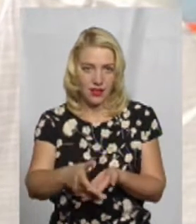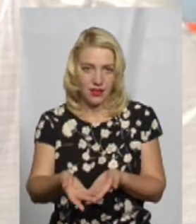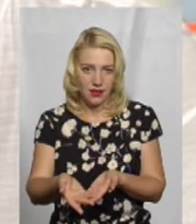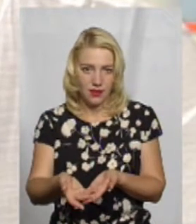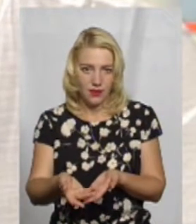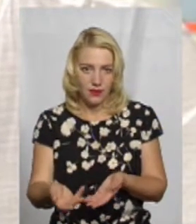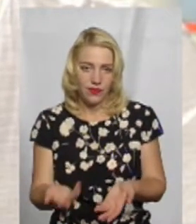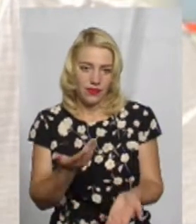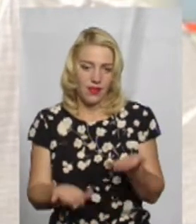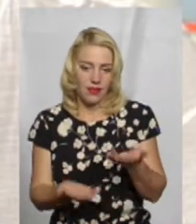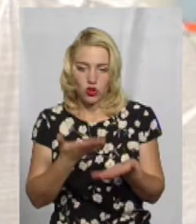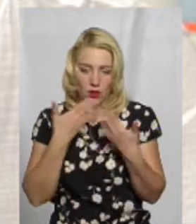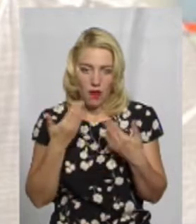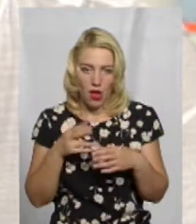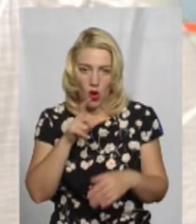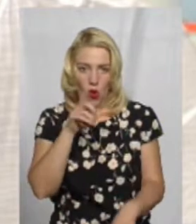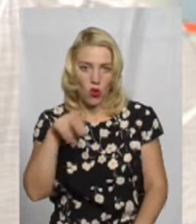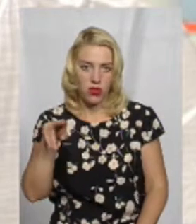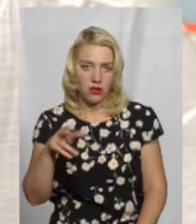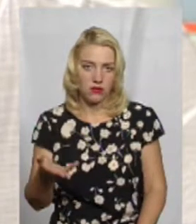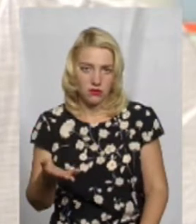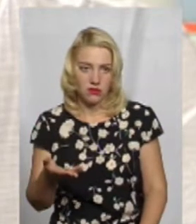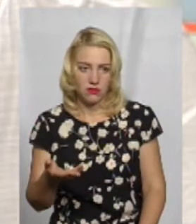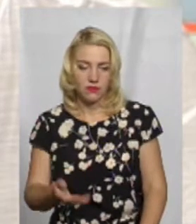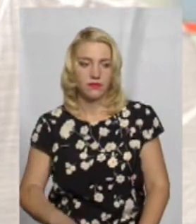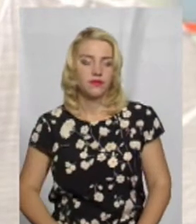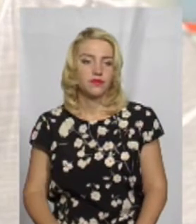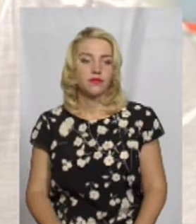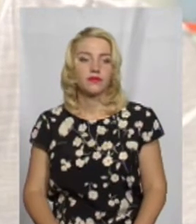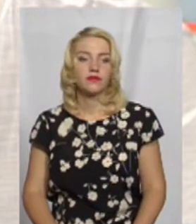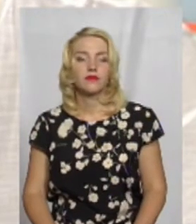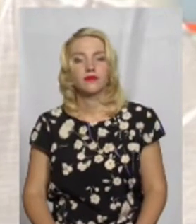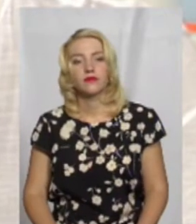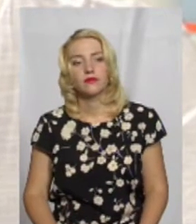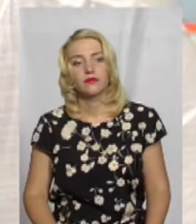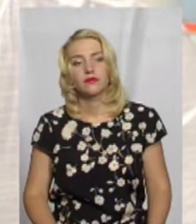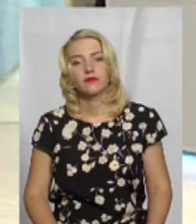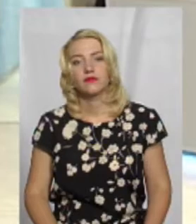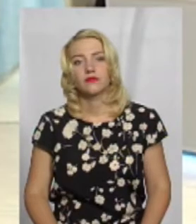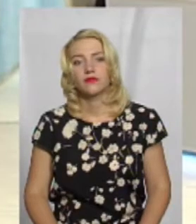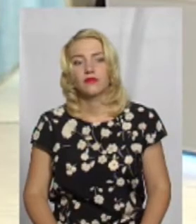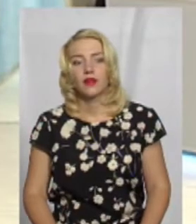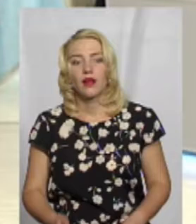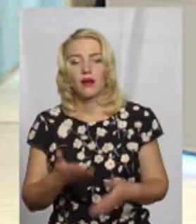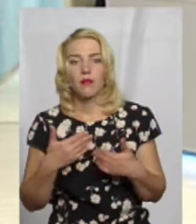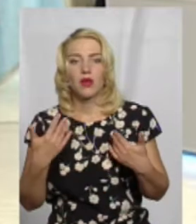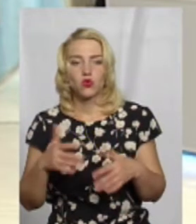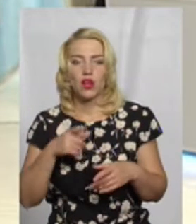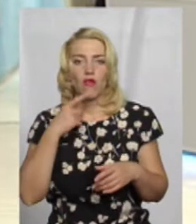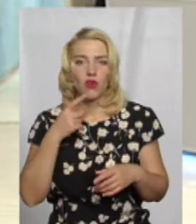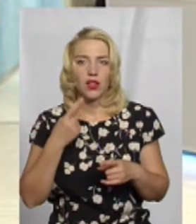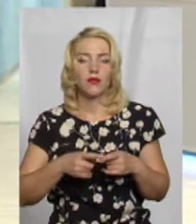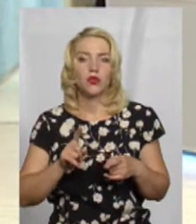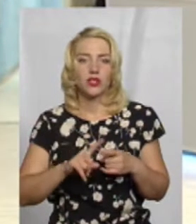зайти, якщо нема входу доступного. Ми вже говорили про